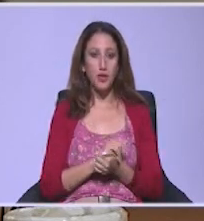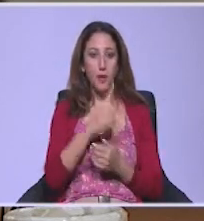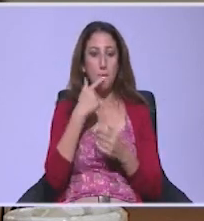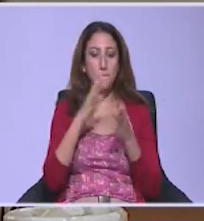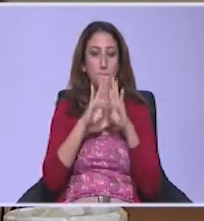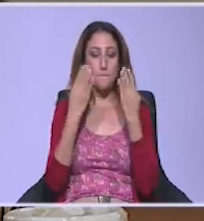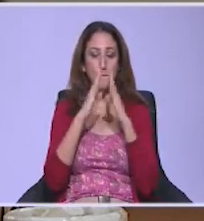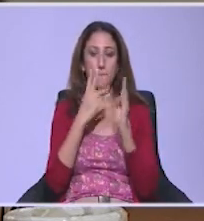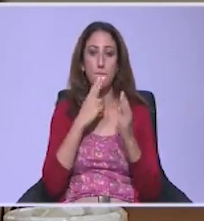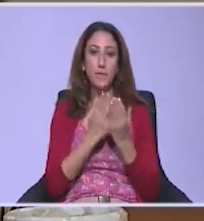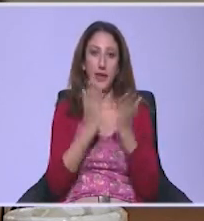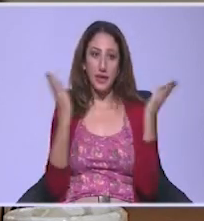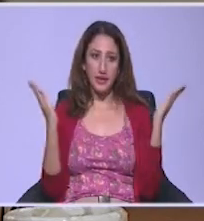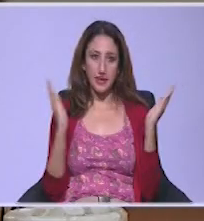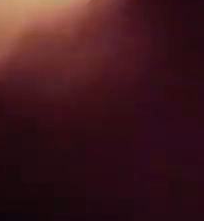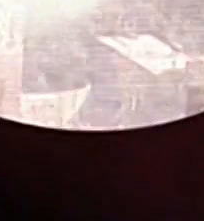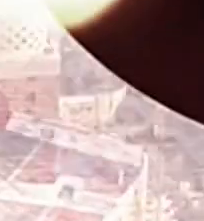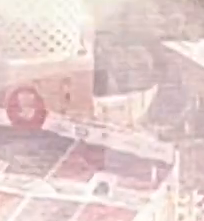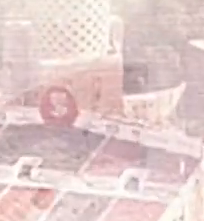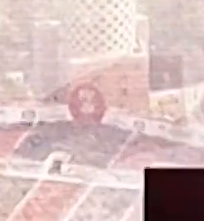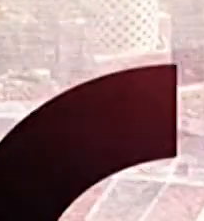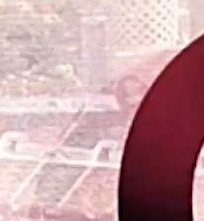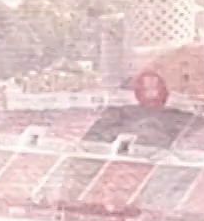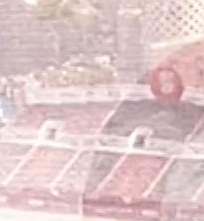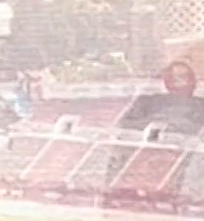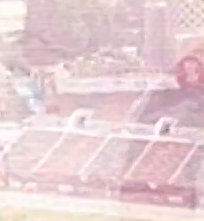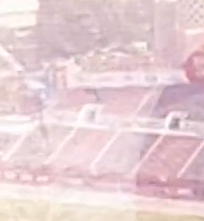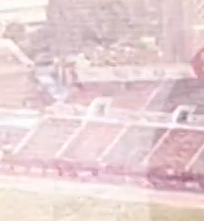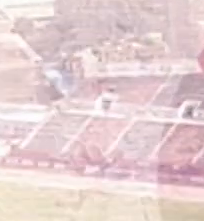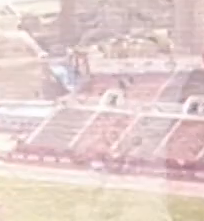إن شاء الله في الإعلام المصري.